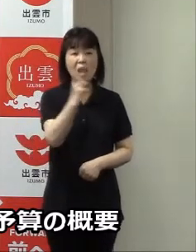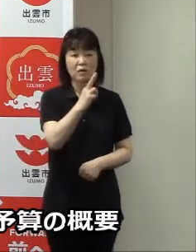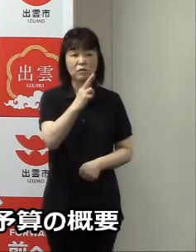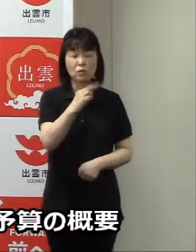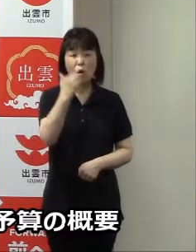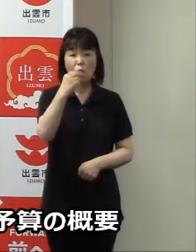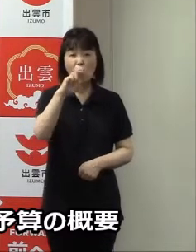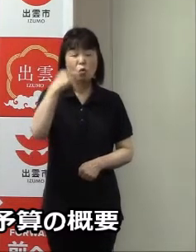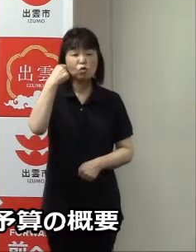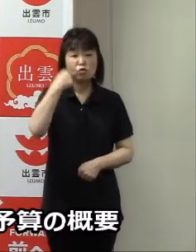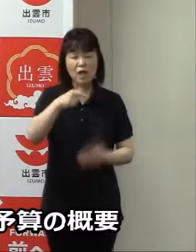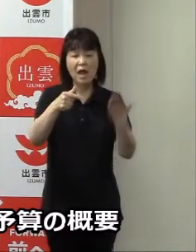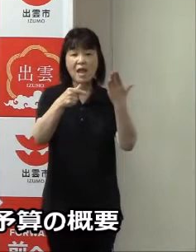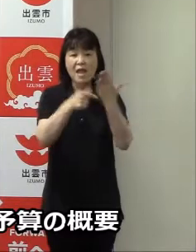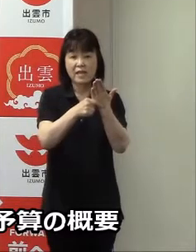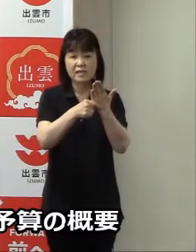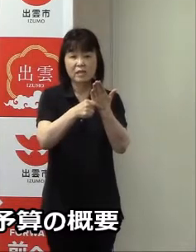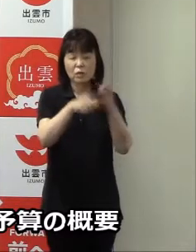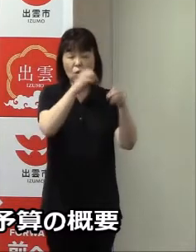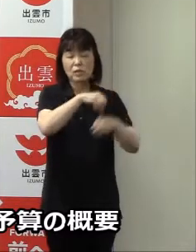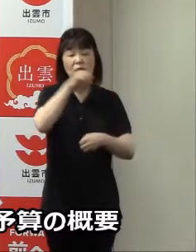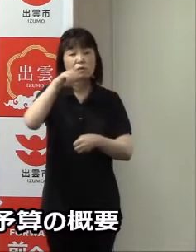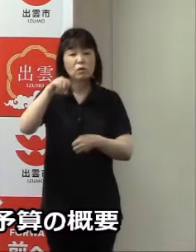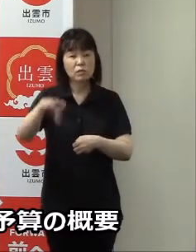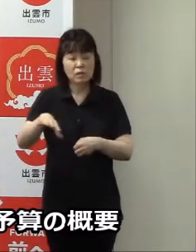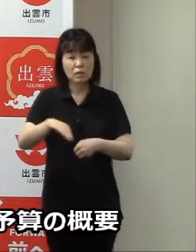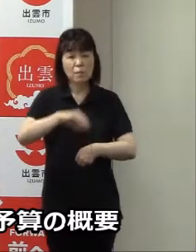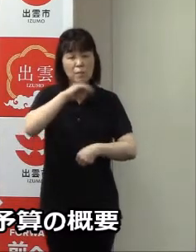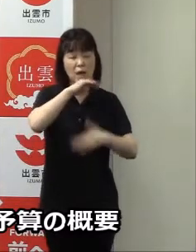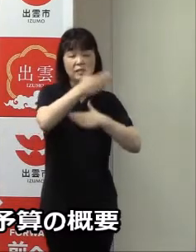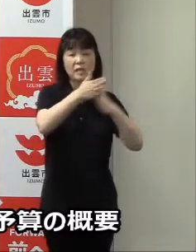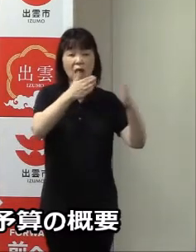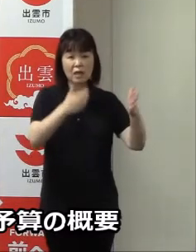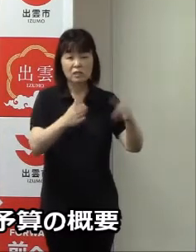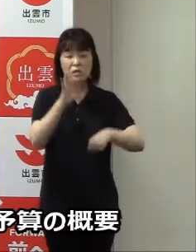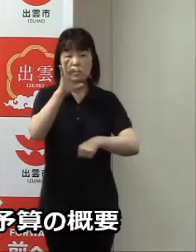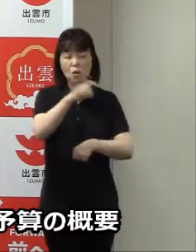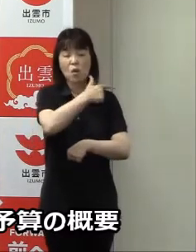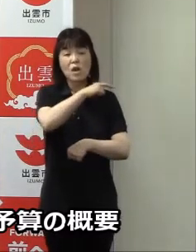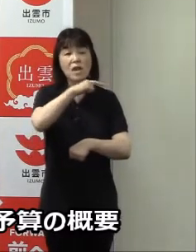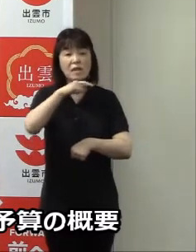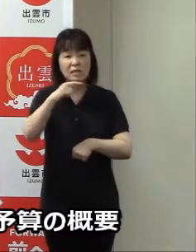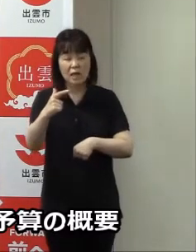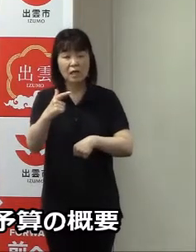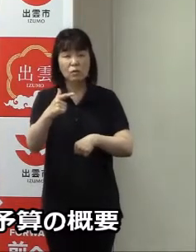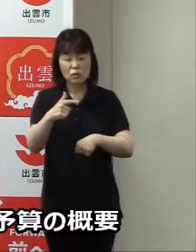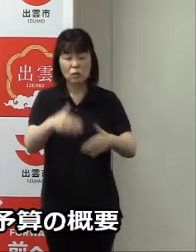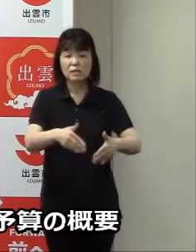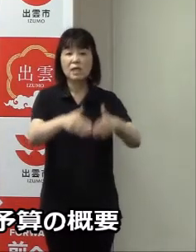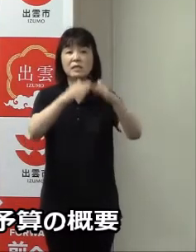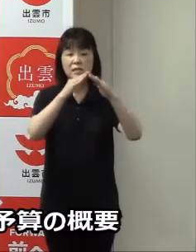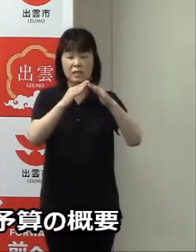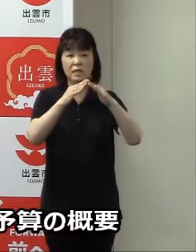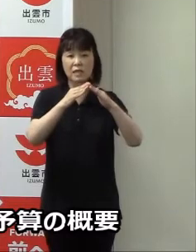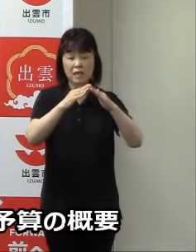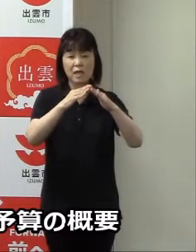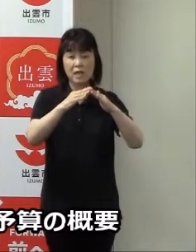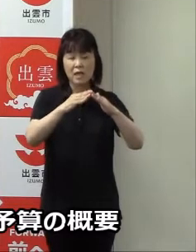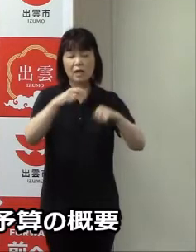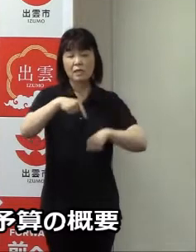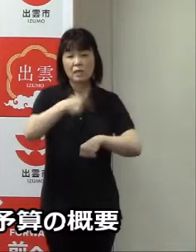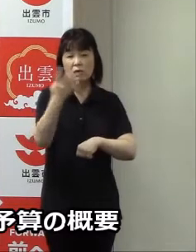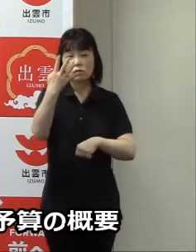去に伴う待合室の新設及びトイレ改修に向けた実施設計費といたしまして148万